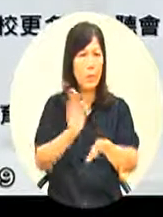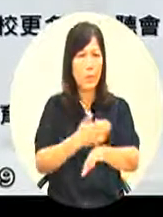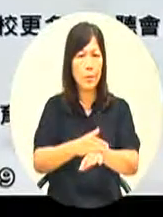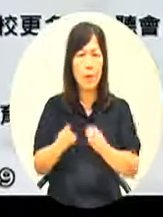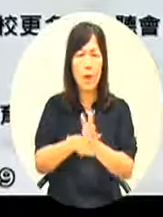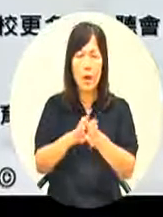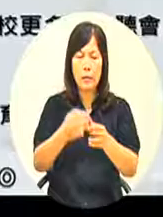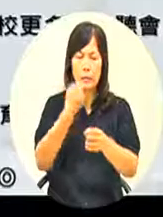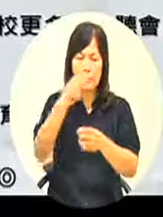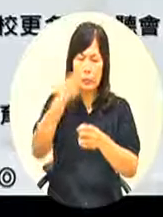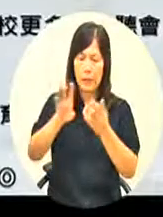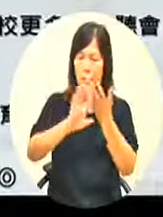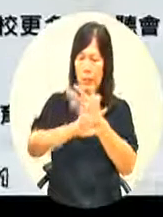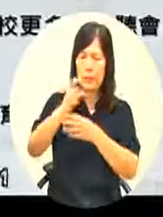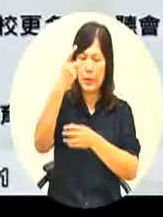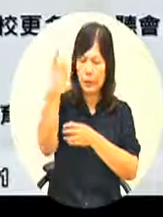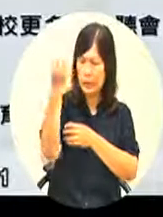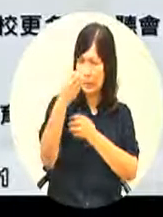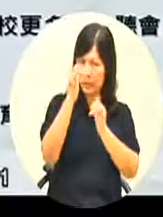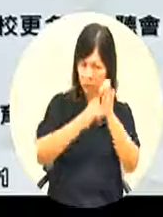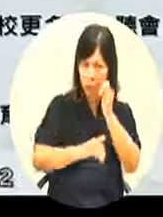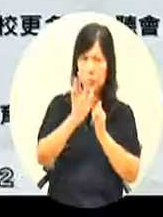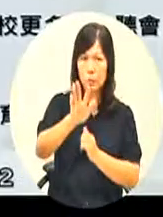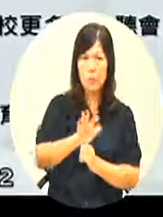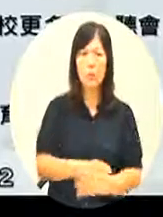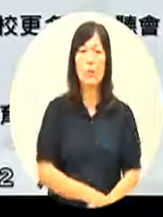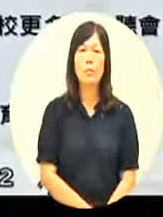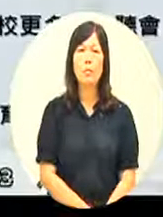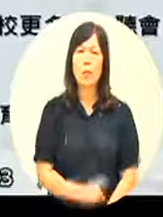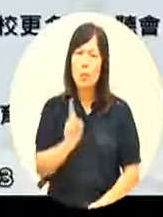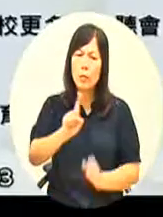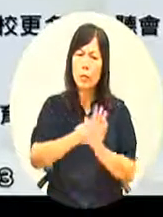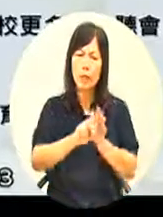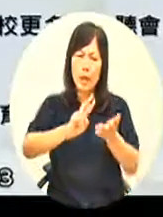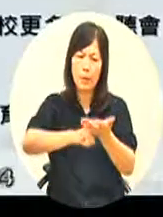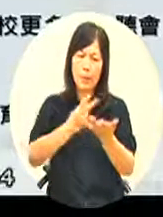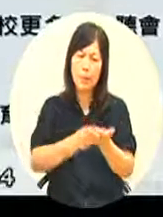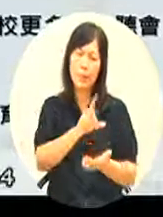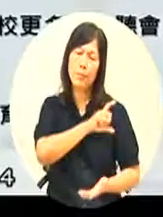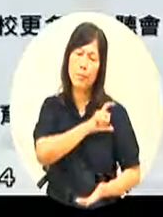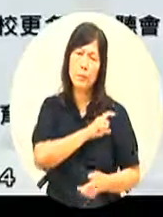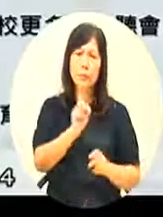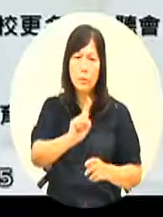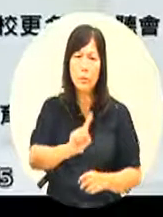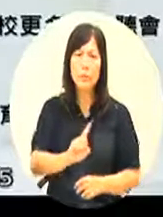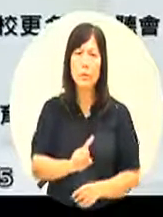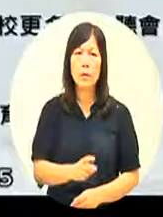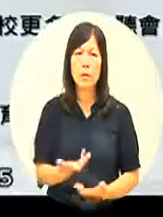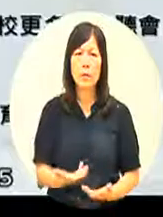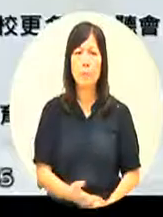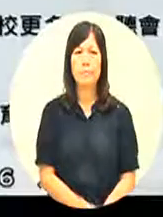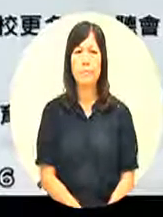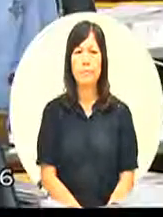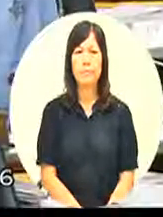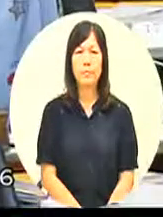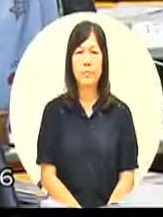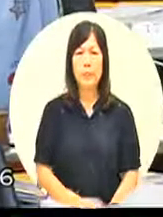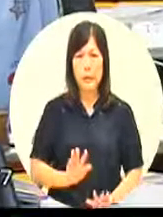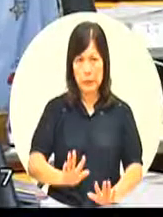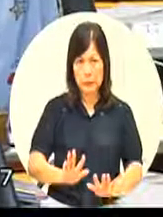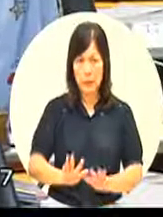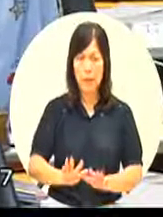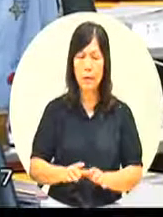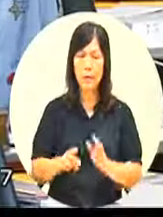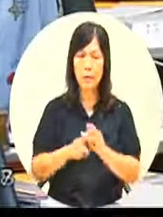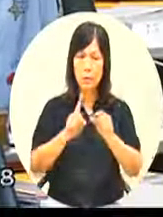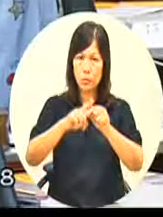开了另外一个历史。那么为什么要证明为美术馆国小？我必须告诉局长，现在